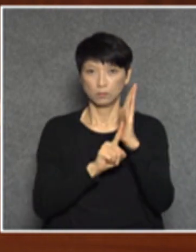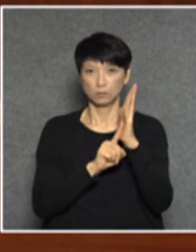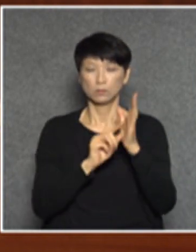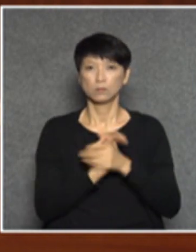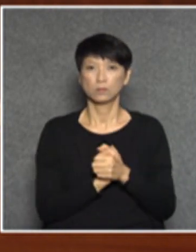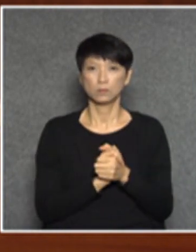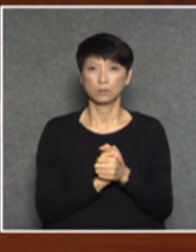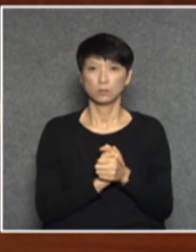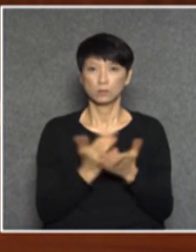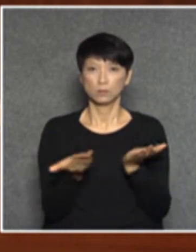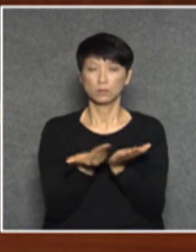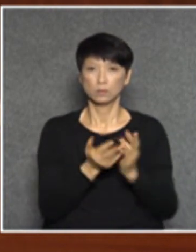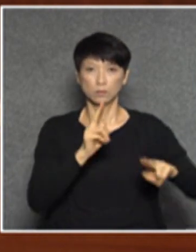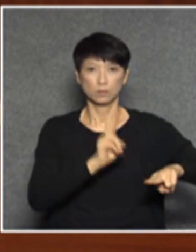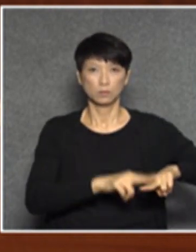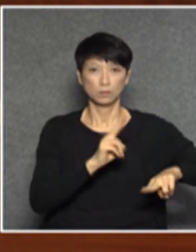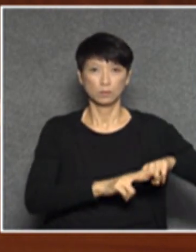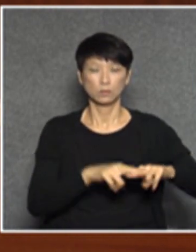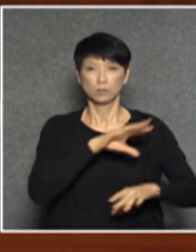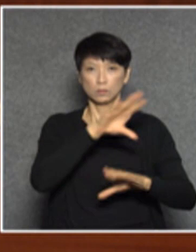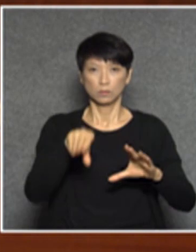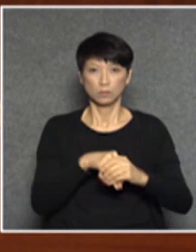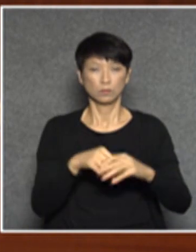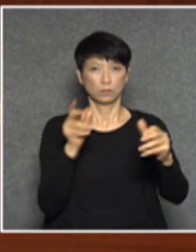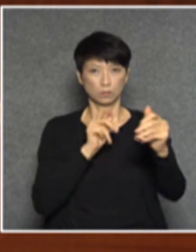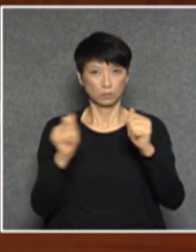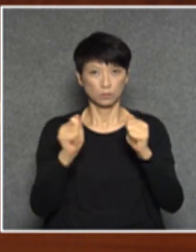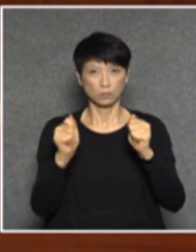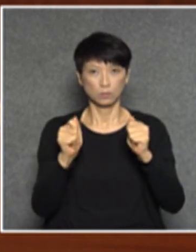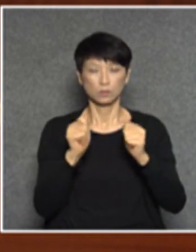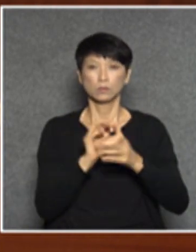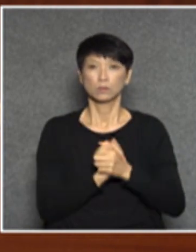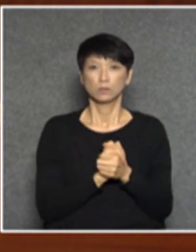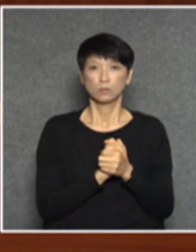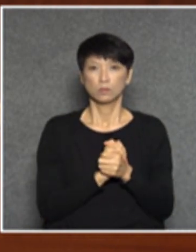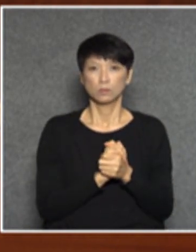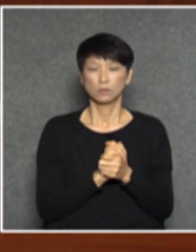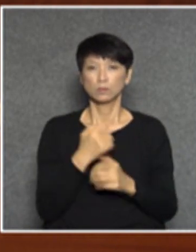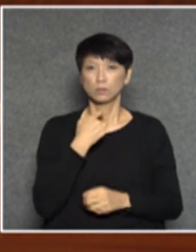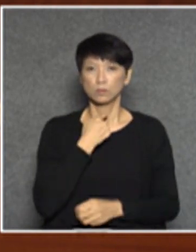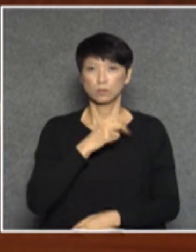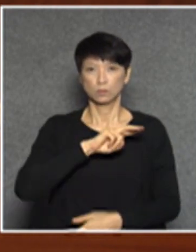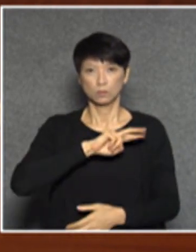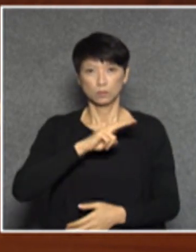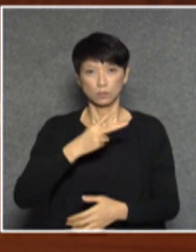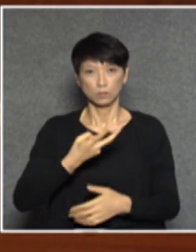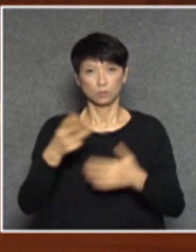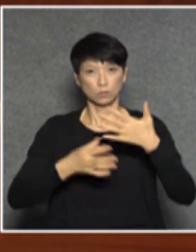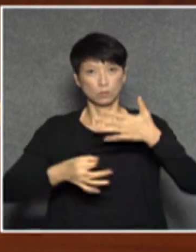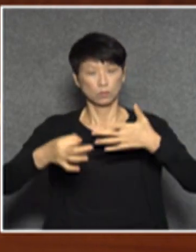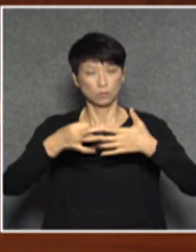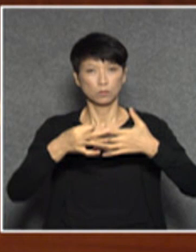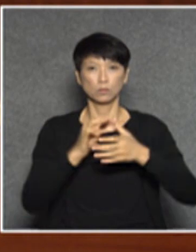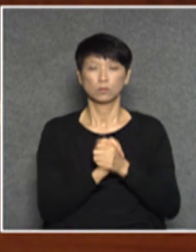出內地嘅金融市場，包括股票市場，有一啲地方咧係需要進一步完善嘅話咧，我相